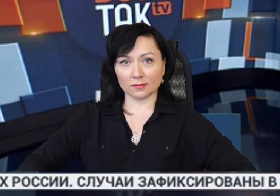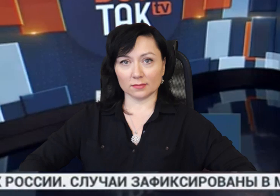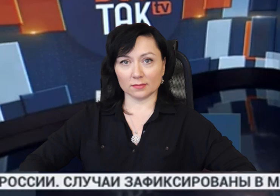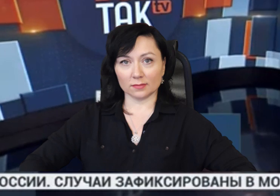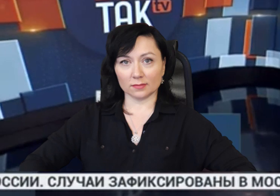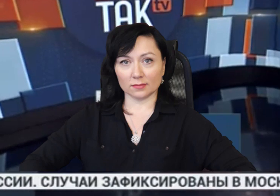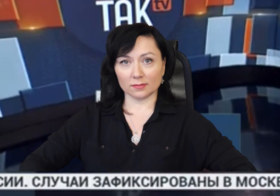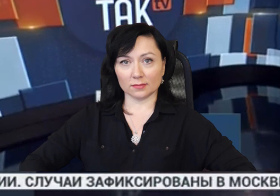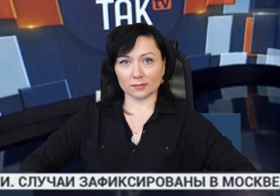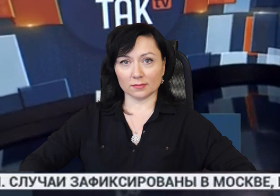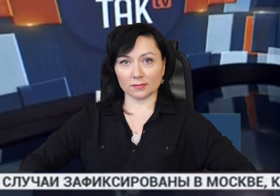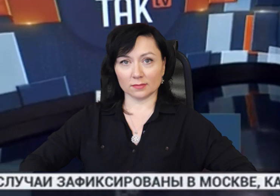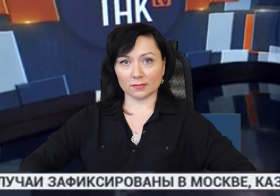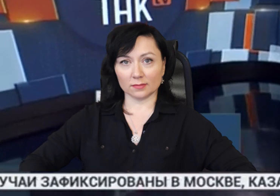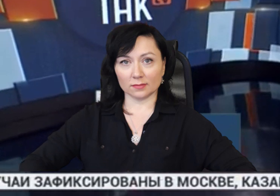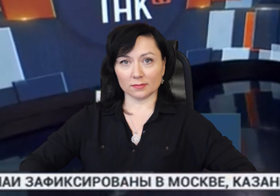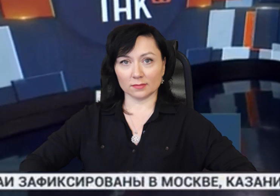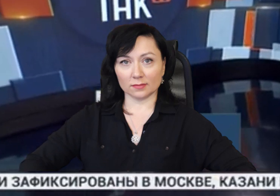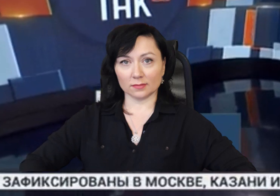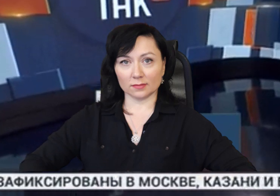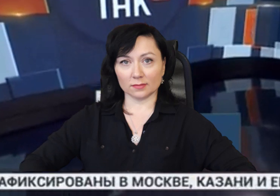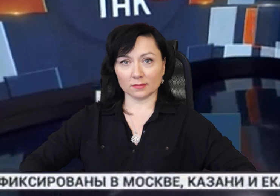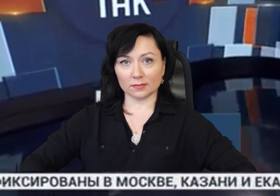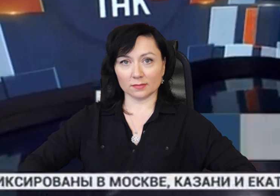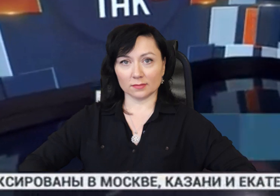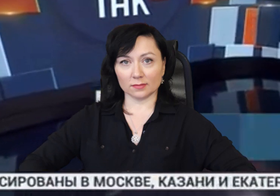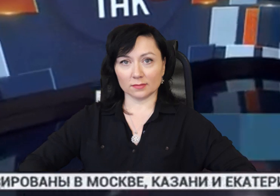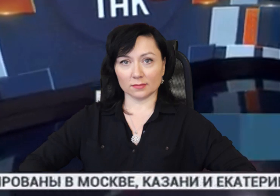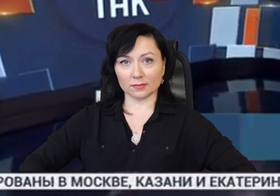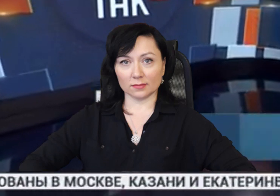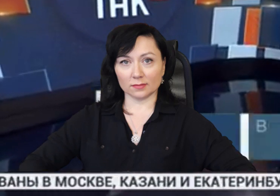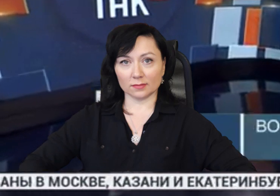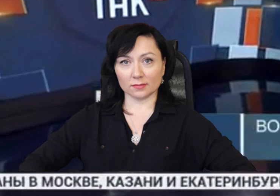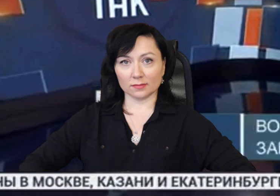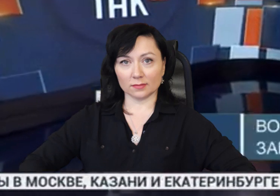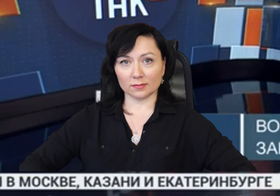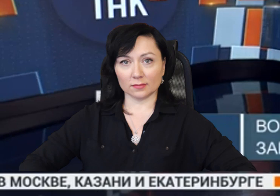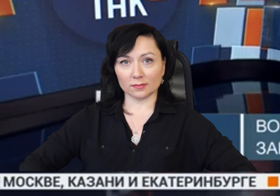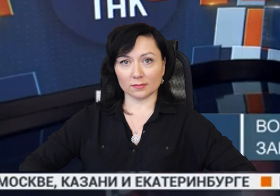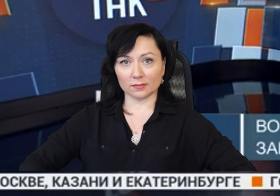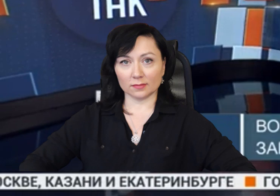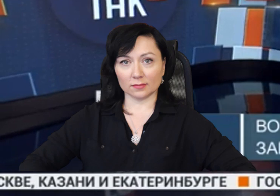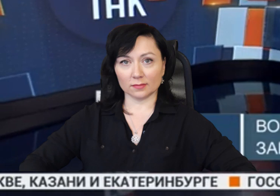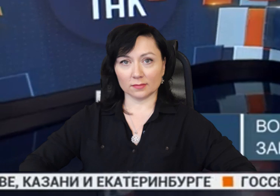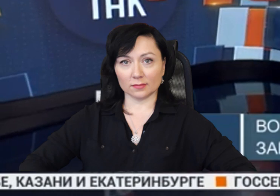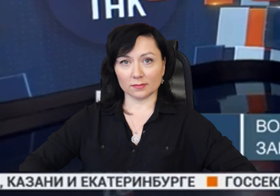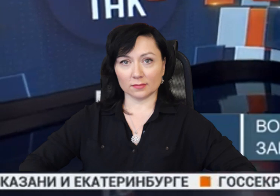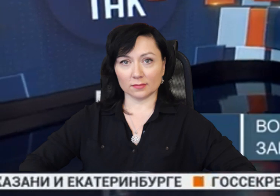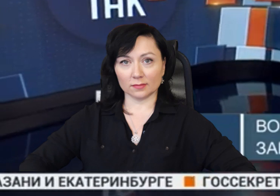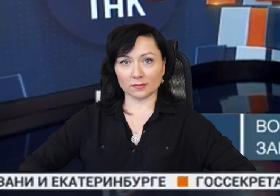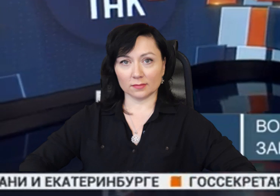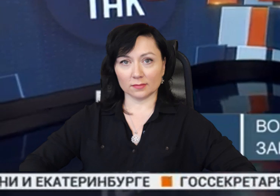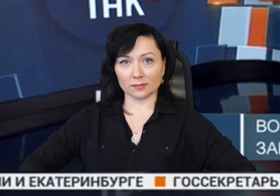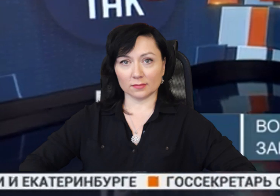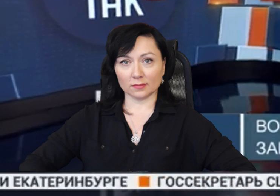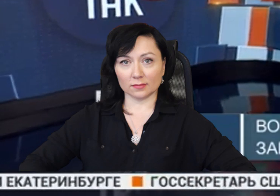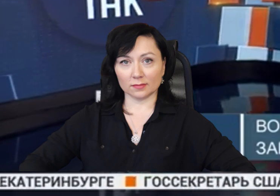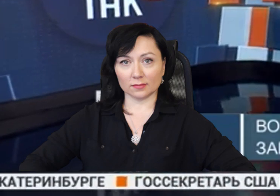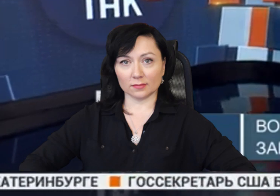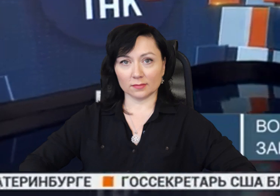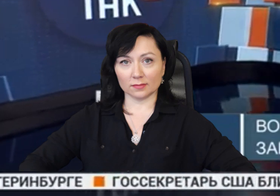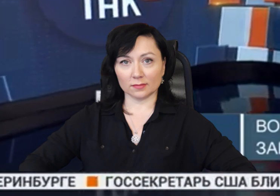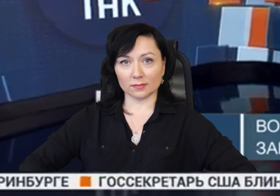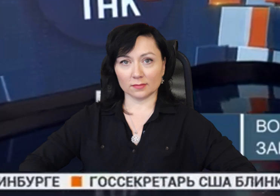Здравствуйте дорогие мои подписчики гости канала Меня зовут Ева и здесь я рассказываю о новостях туризма в соцсетях все чаще